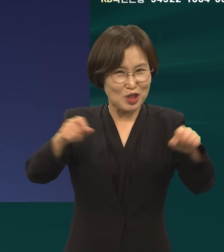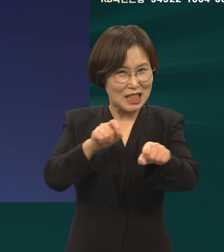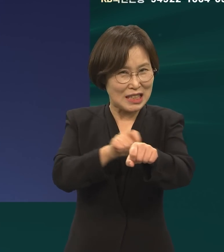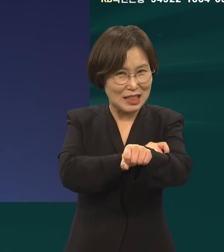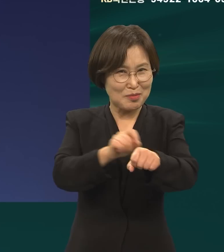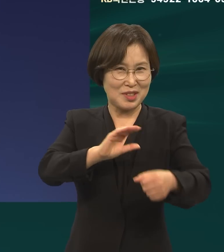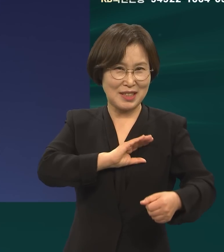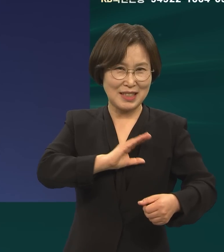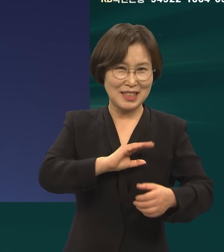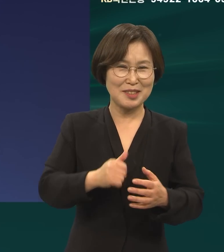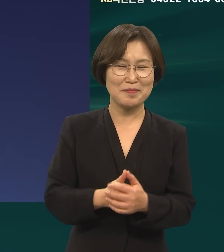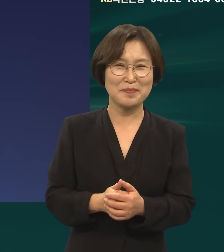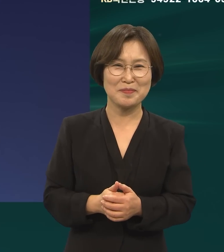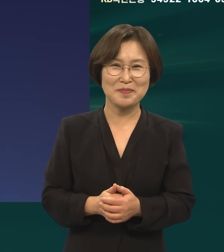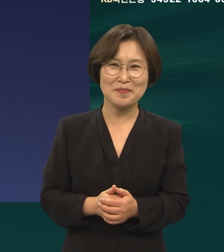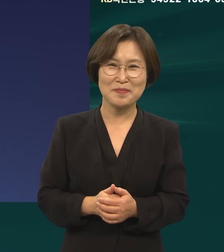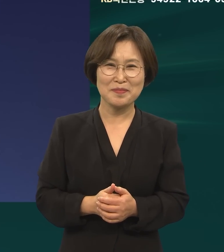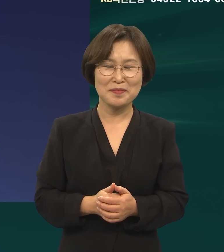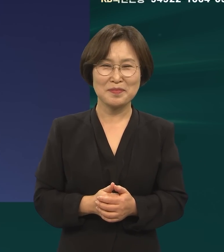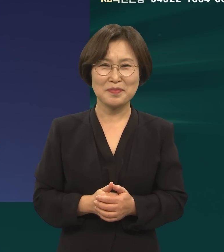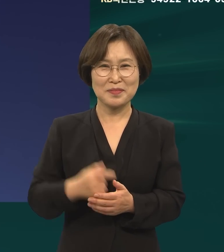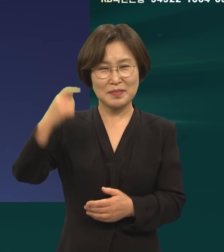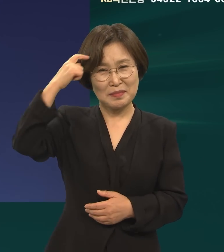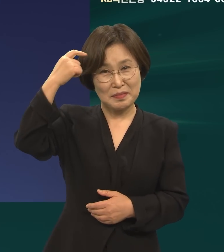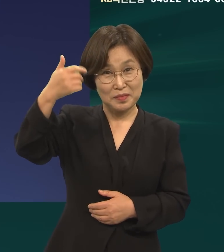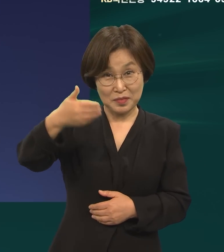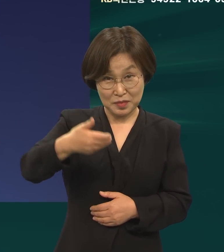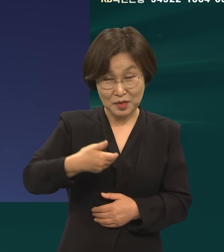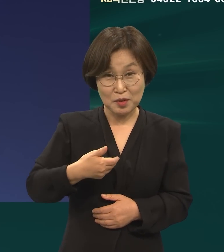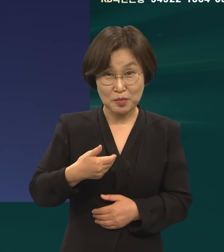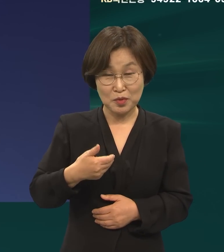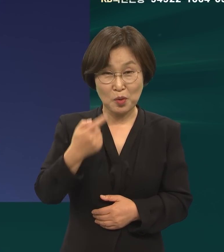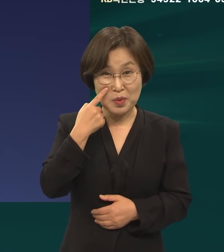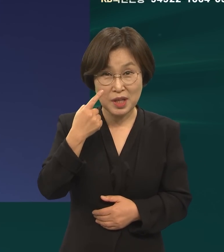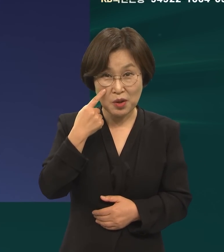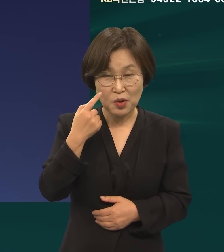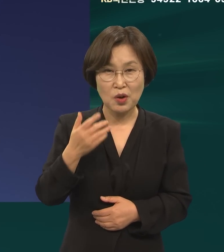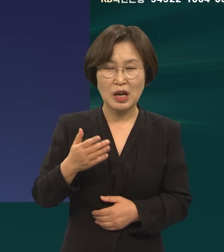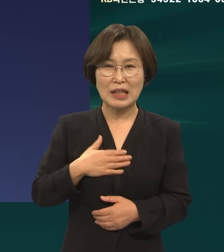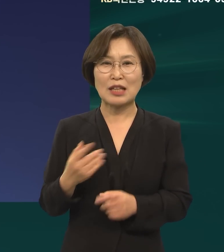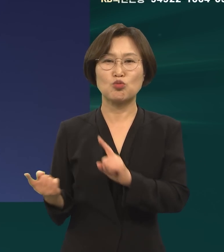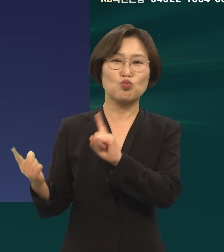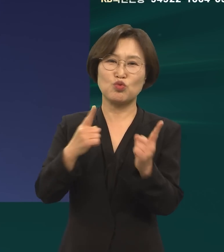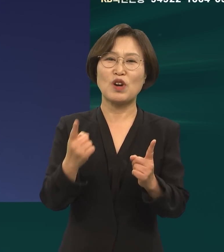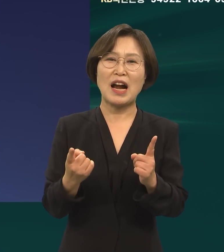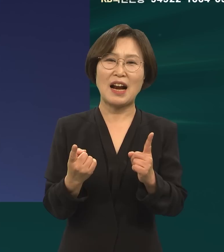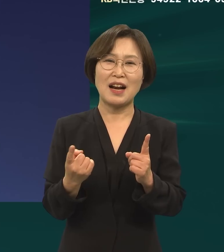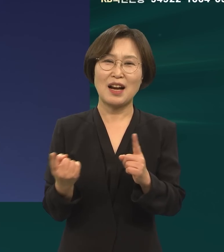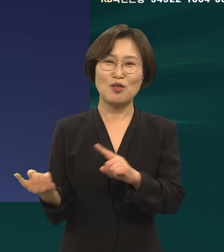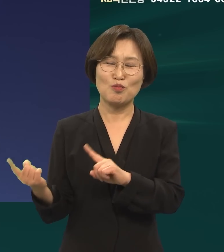저한테 물어보는 거죠? 무슨 체질이냐고 대답해 드려요? 저는 부활 체질이에요.